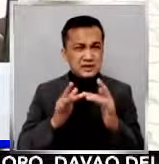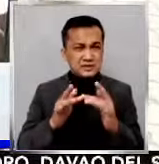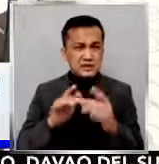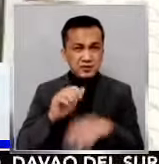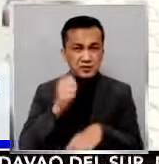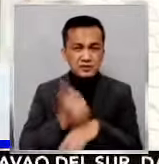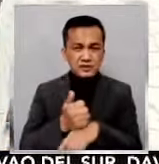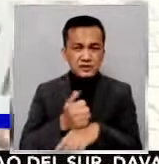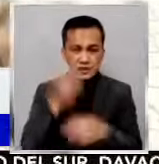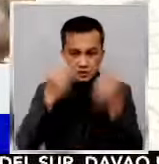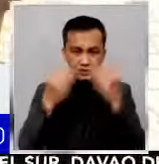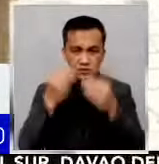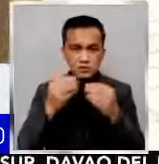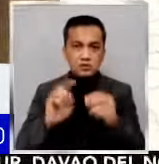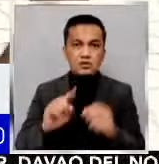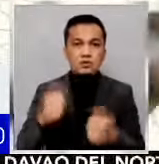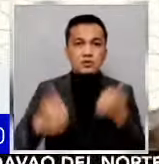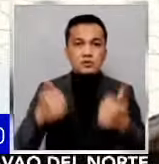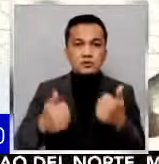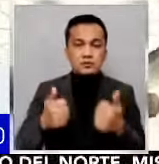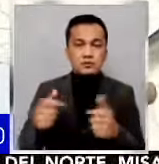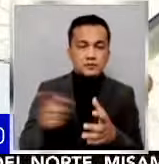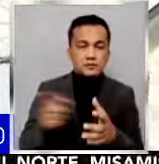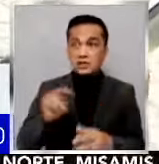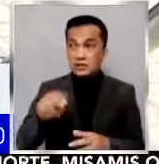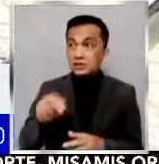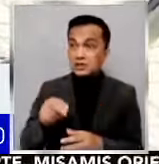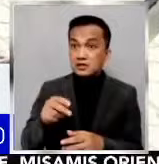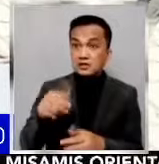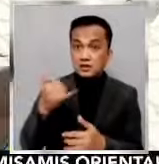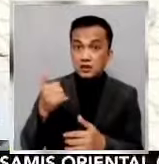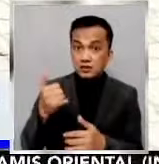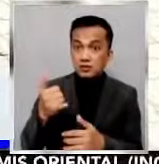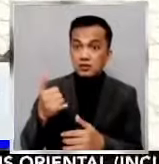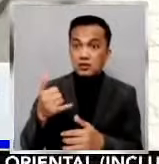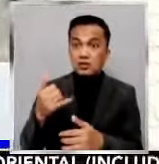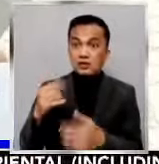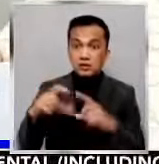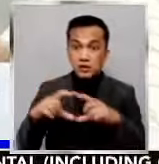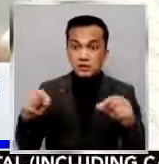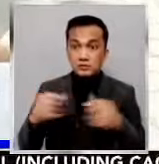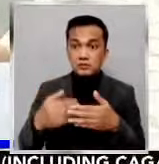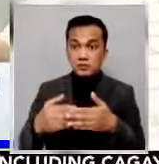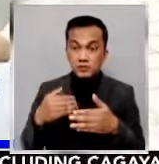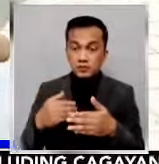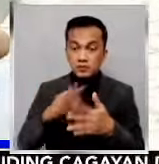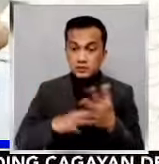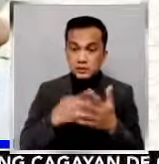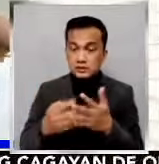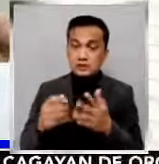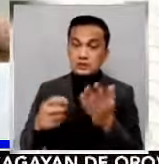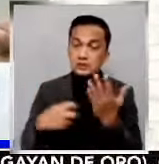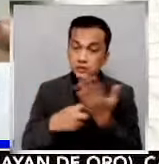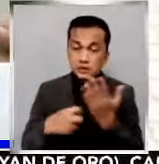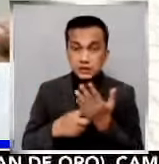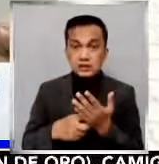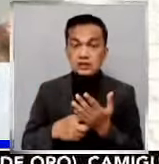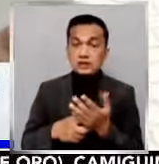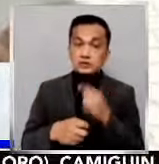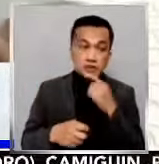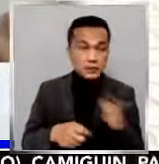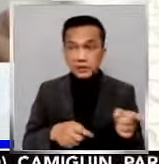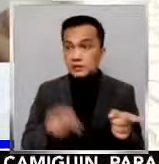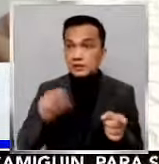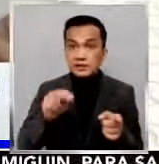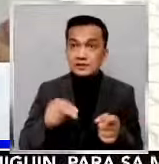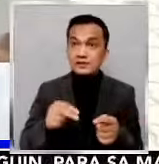Kailangan na po ng may yellow card bago kami ma-rebook uli ng ticket. Eh, ang sabi naman po dito, kailangan po daw may ticket bago naman po kami